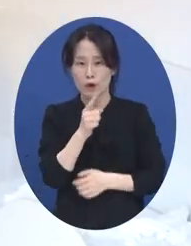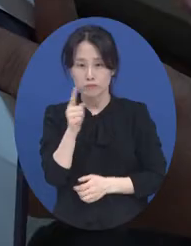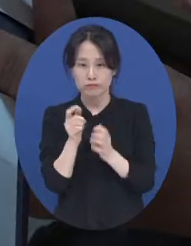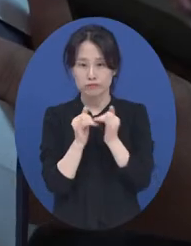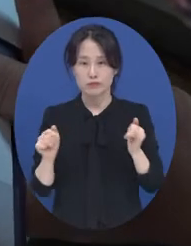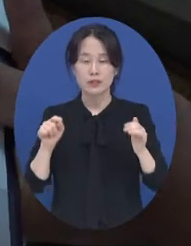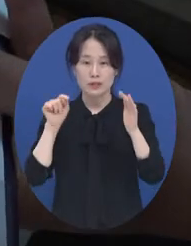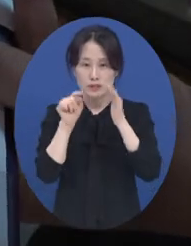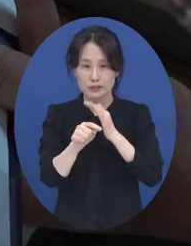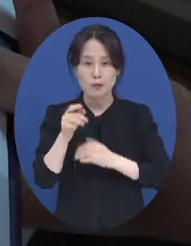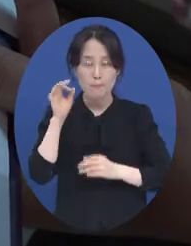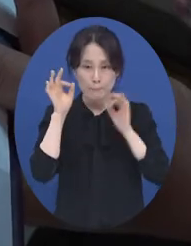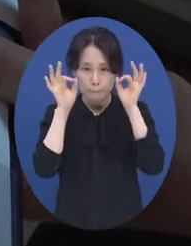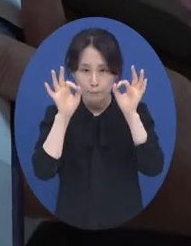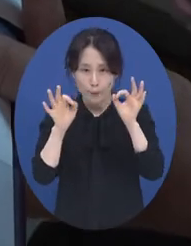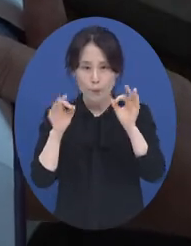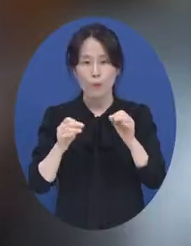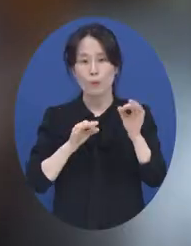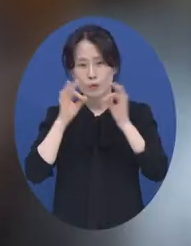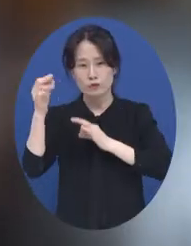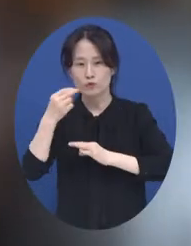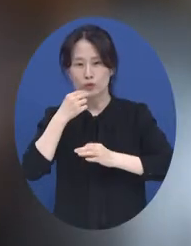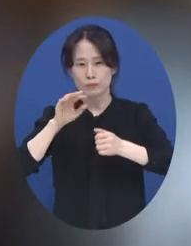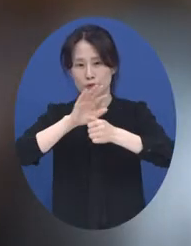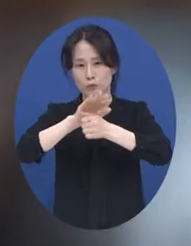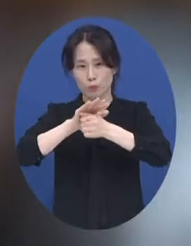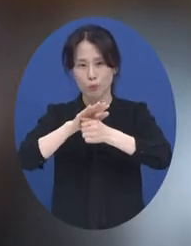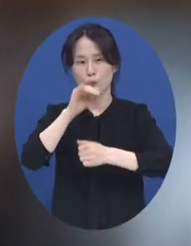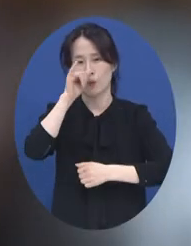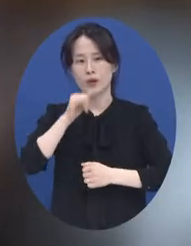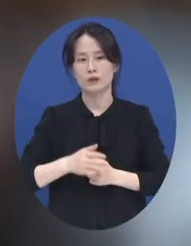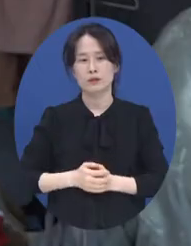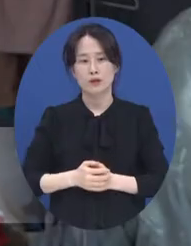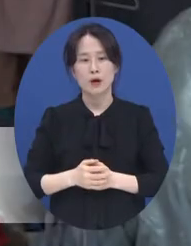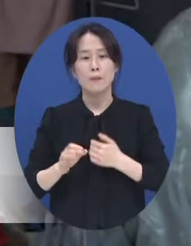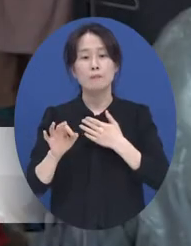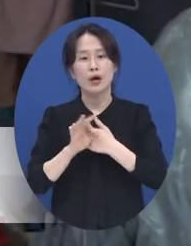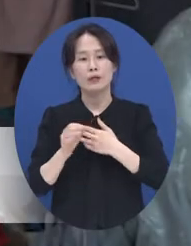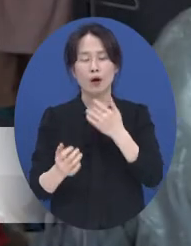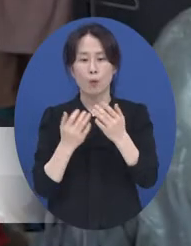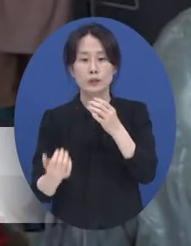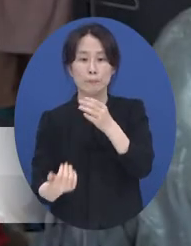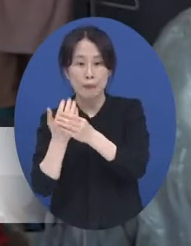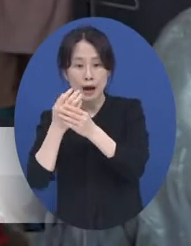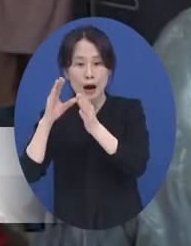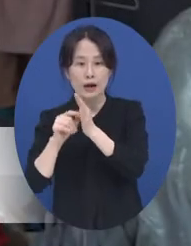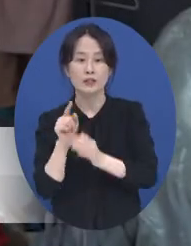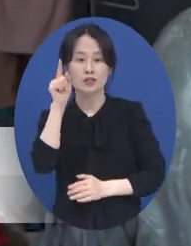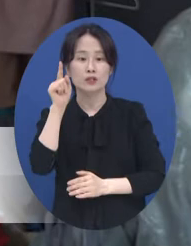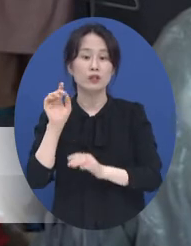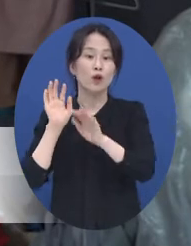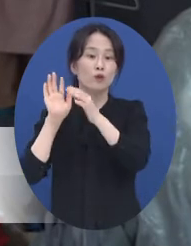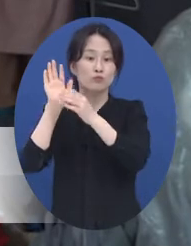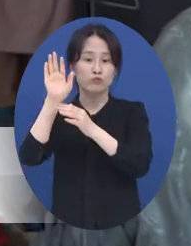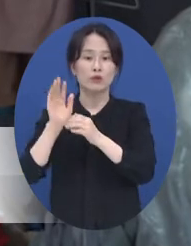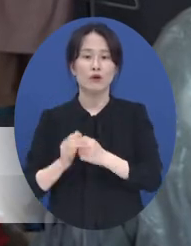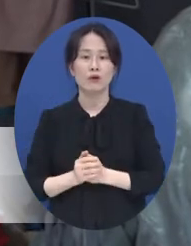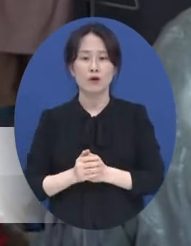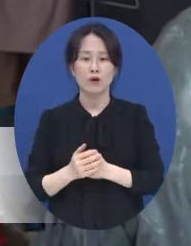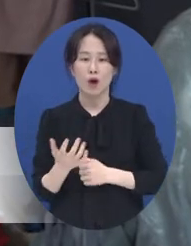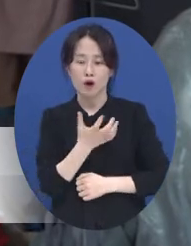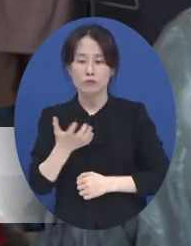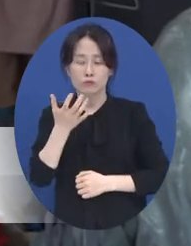소방대원들이 현장을 직접 방문해 안전 지도를 합니다 만약 여기서 화재가 났을 경우 그게 천장에 다 붙이는 건데